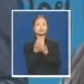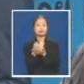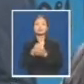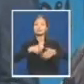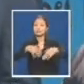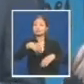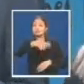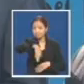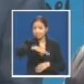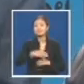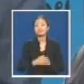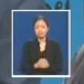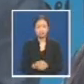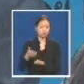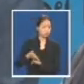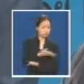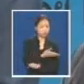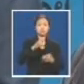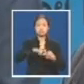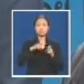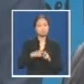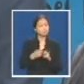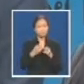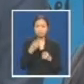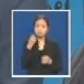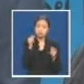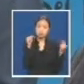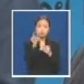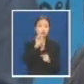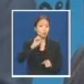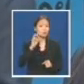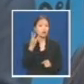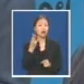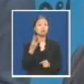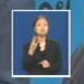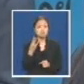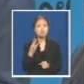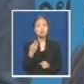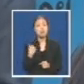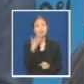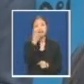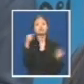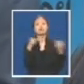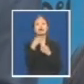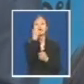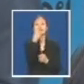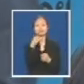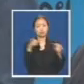แต่ปัญหาใหญ่ที่ผ่านมาในเรื่องของการจัดสวัสดิการให้กับพี่น้องประชาชนโดยเฉพาะอย่างยิ่งที่ไม่ได้มีรายได้ประจำ